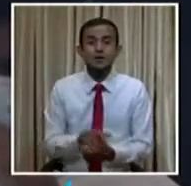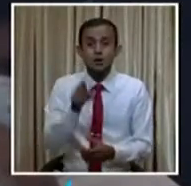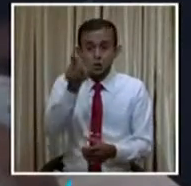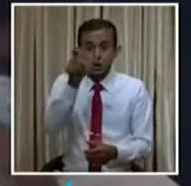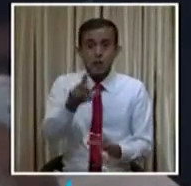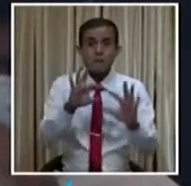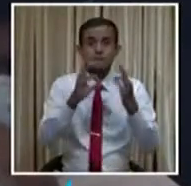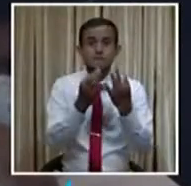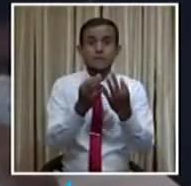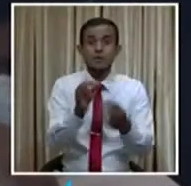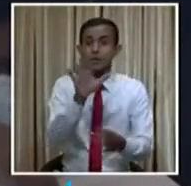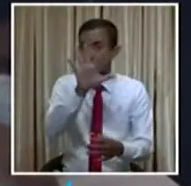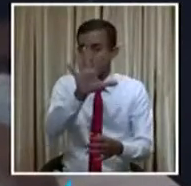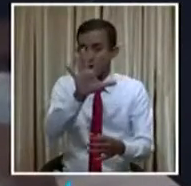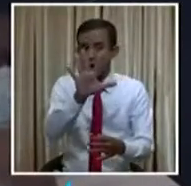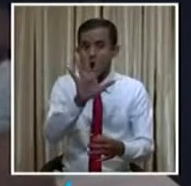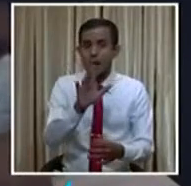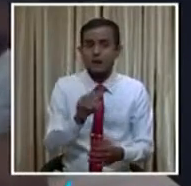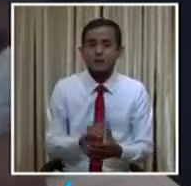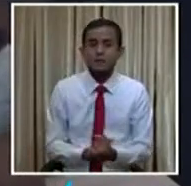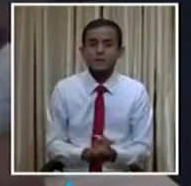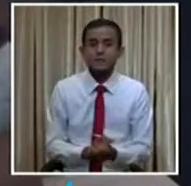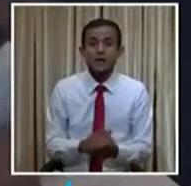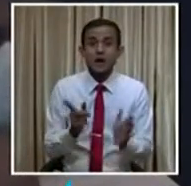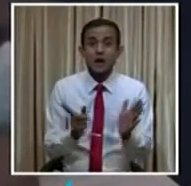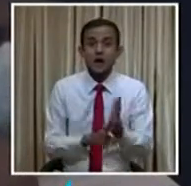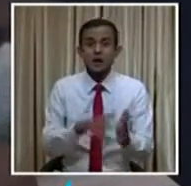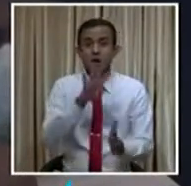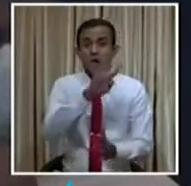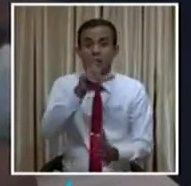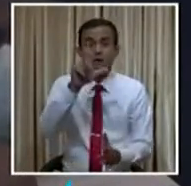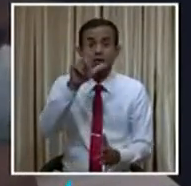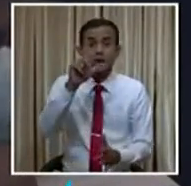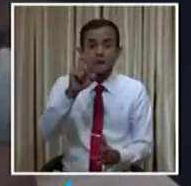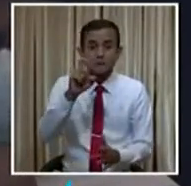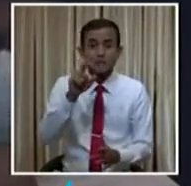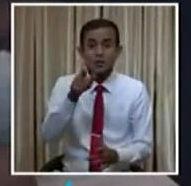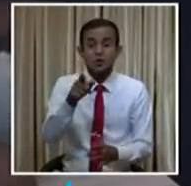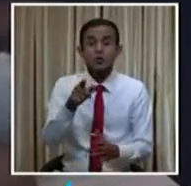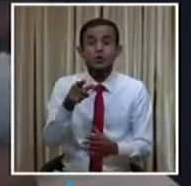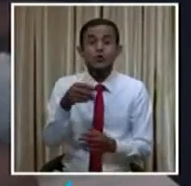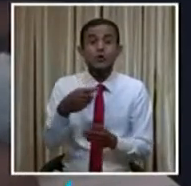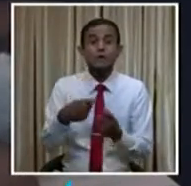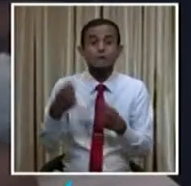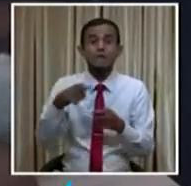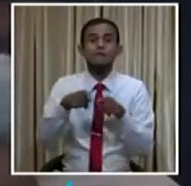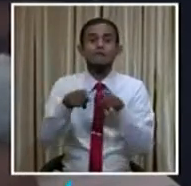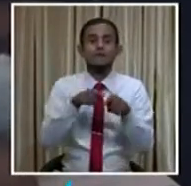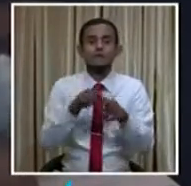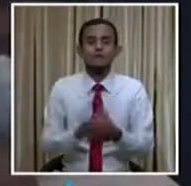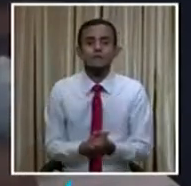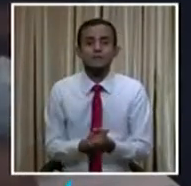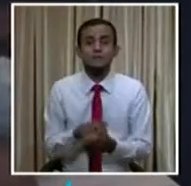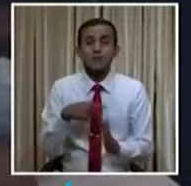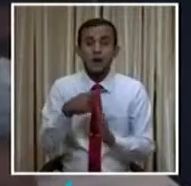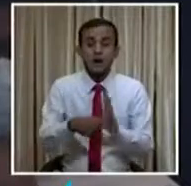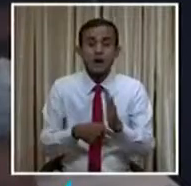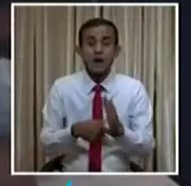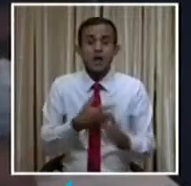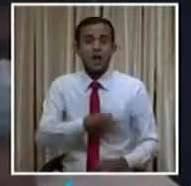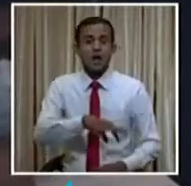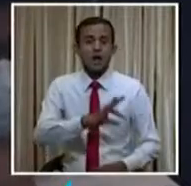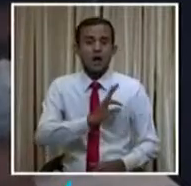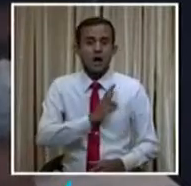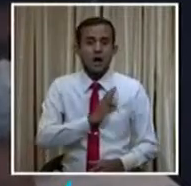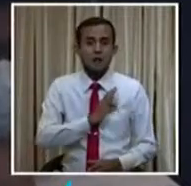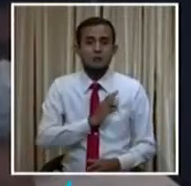ඔබතුමාගේ පවුලේ 5 දෙනෙක් ඉන්නව නම් ලක්ෂ 47 හමාරකට ඔබතුමාව උකස් කරලා තියෙන්නේ මෙරටේ මහානායක හාමුදුරු